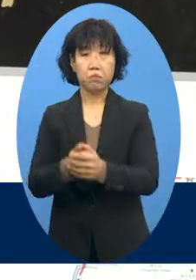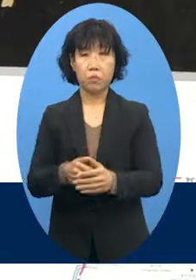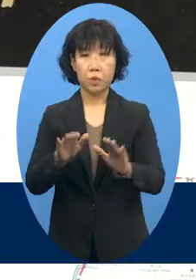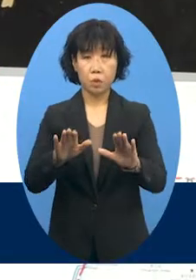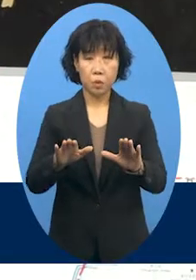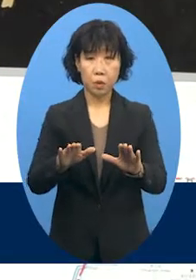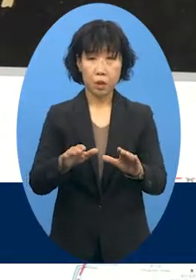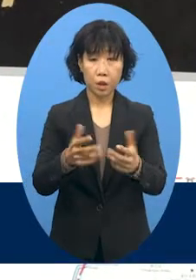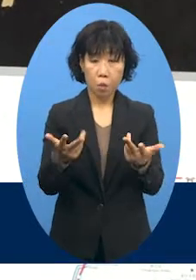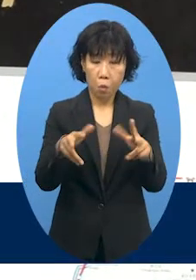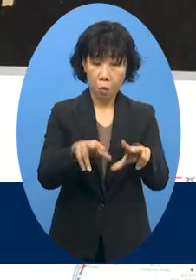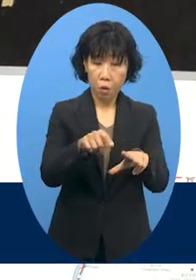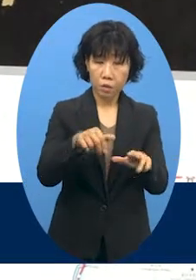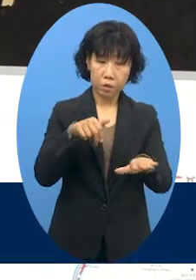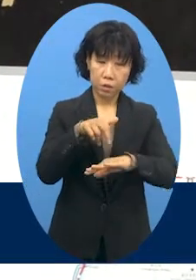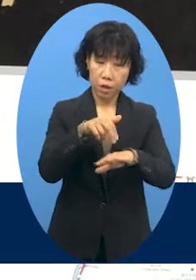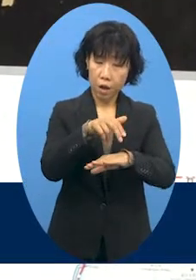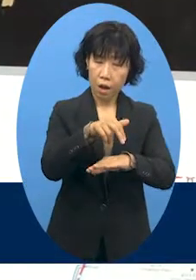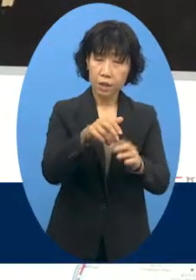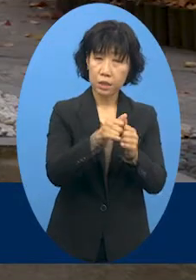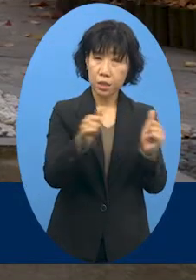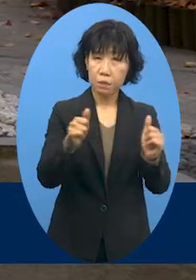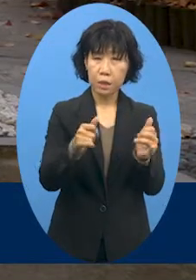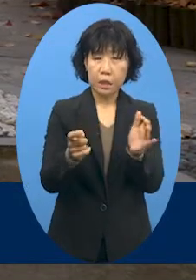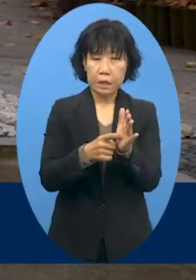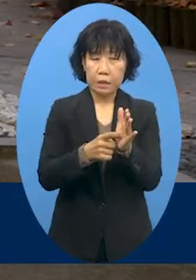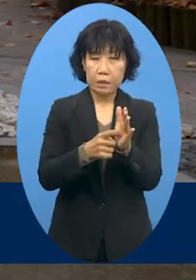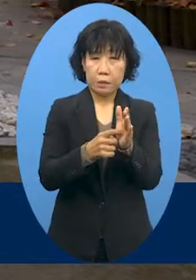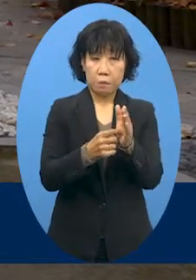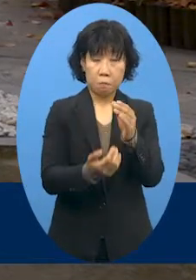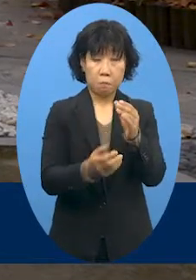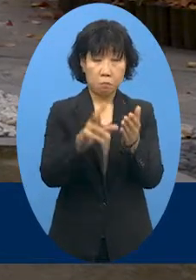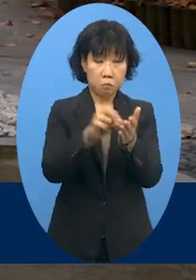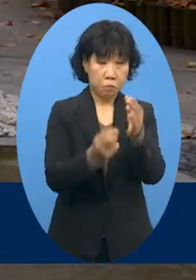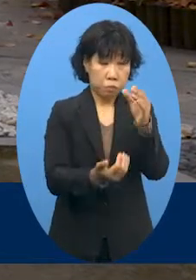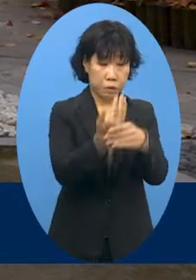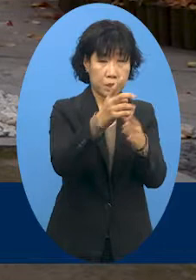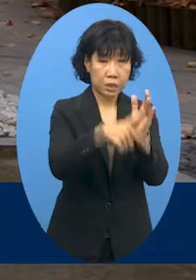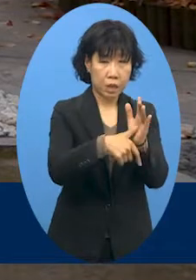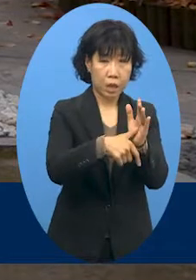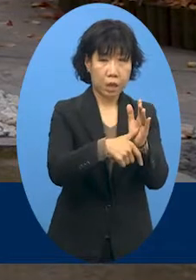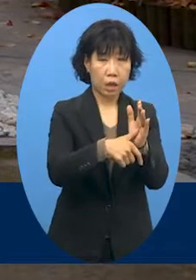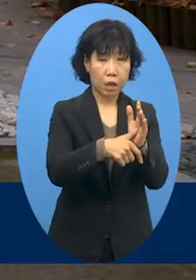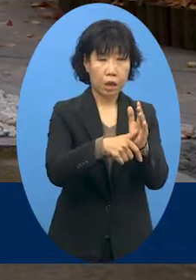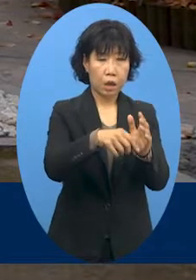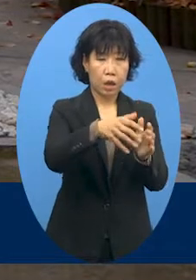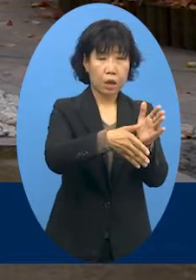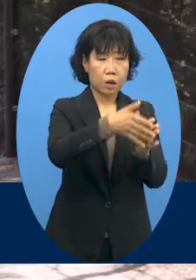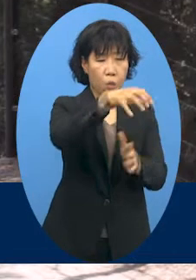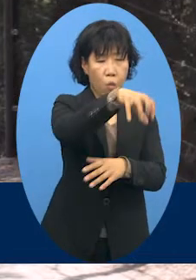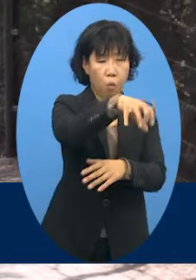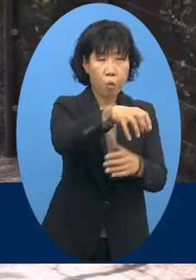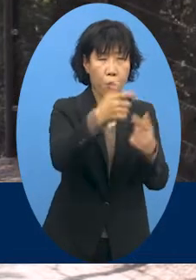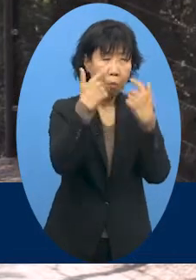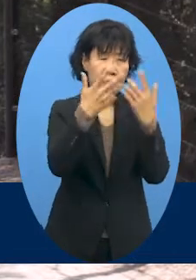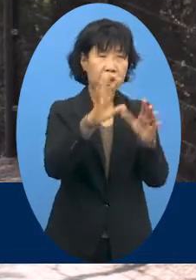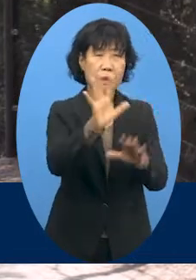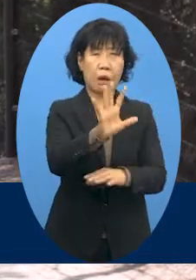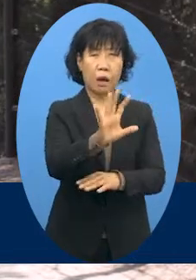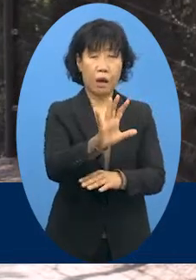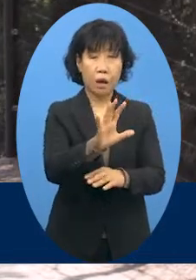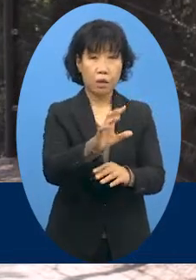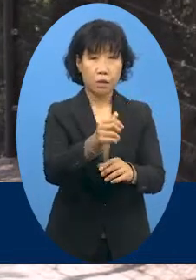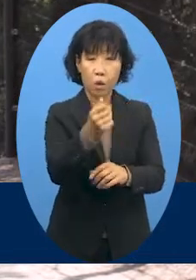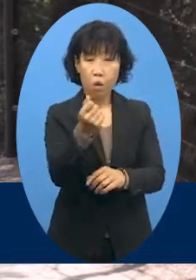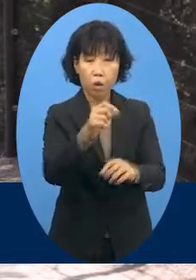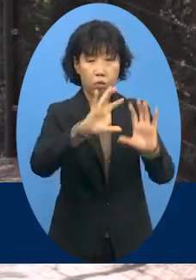유덕열 구청장은 산지 한글님 공원을 찾는 구민들이 긴급상황 시 지형지물에 림 명확하지 않은 경우 위치를